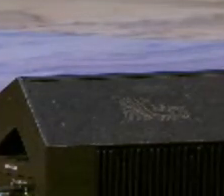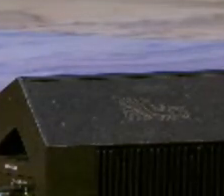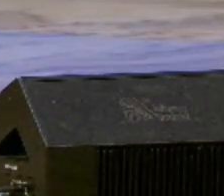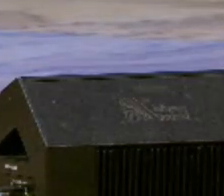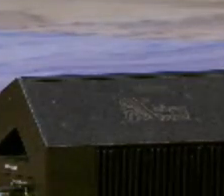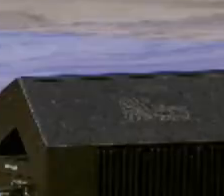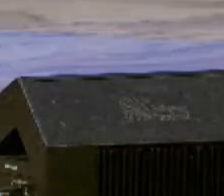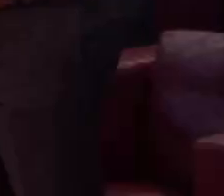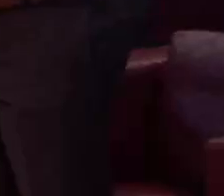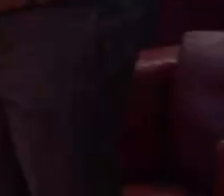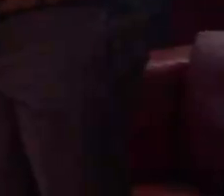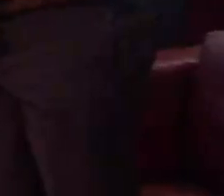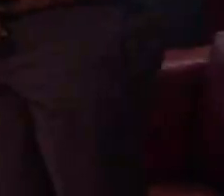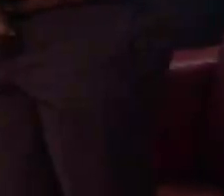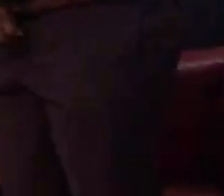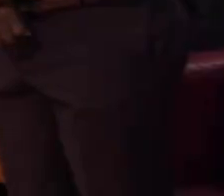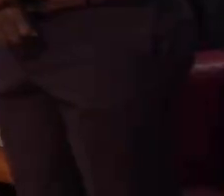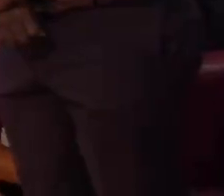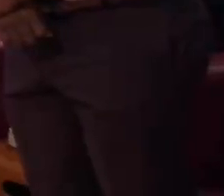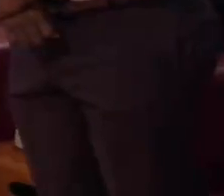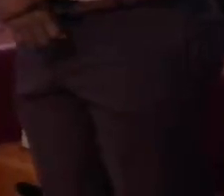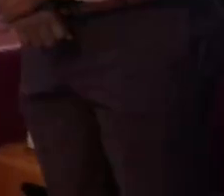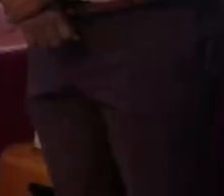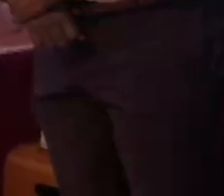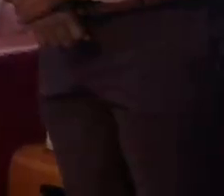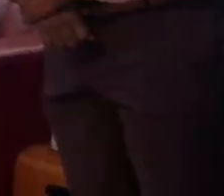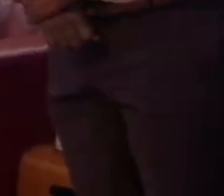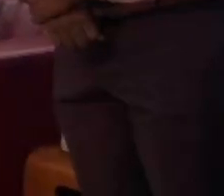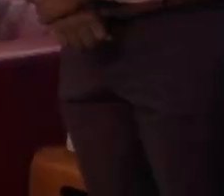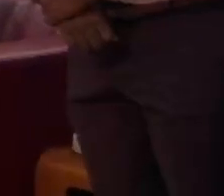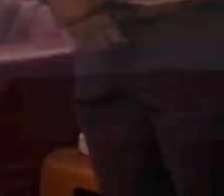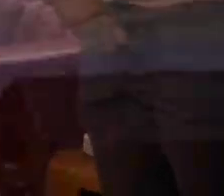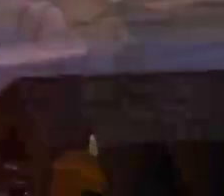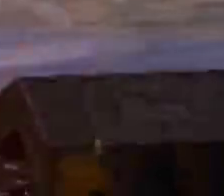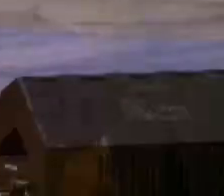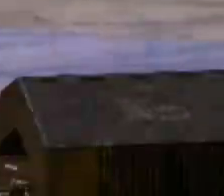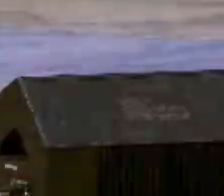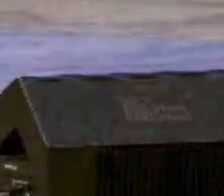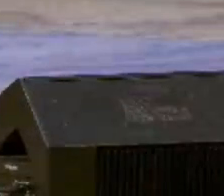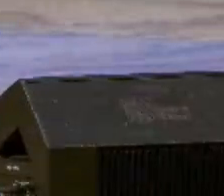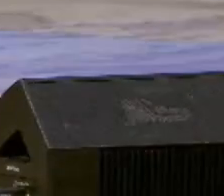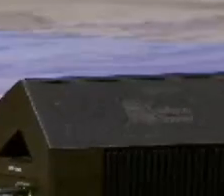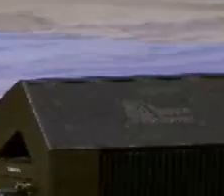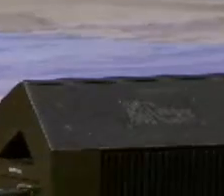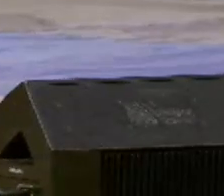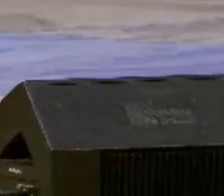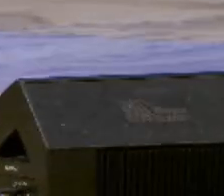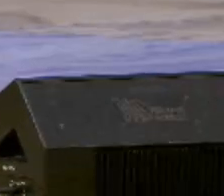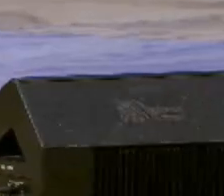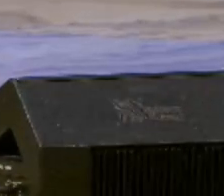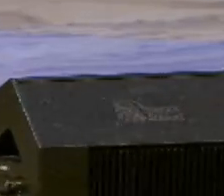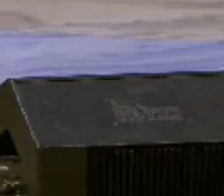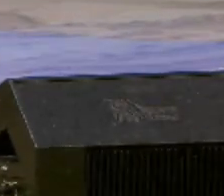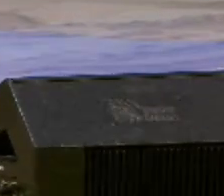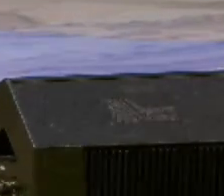soir spectateurs ou venant de jésus christ notre coeur notre pensée ne surent